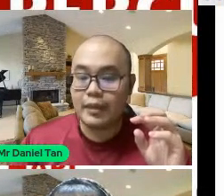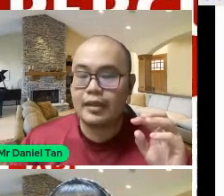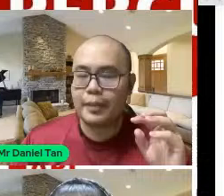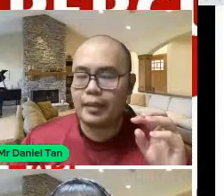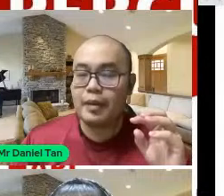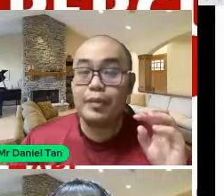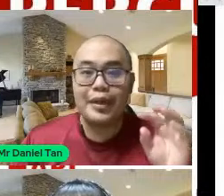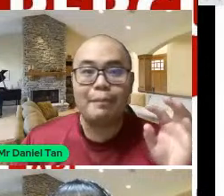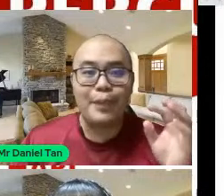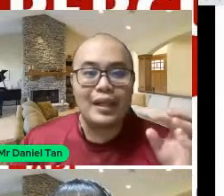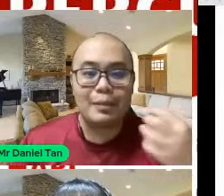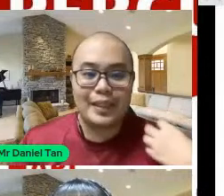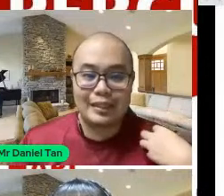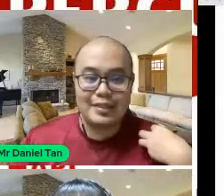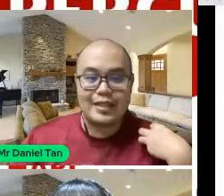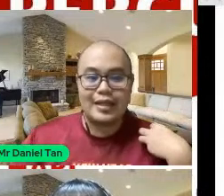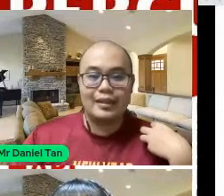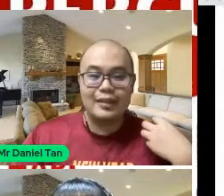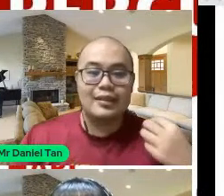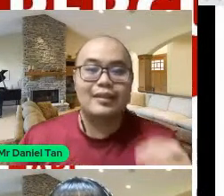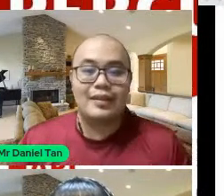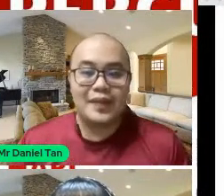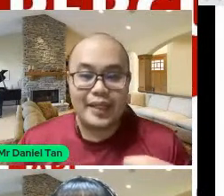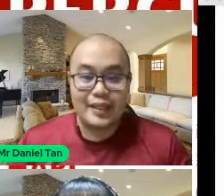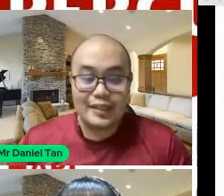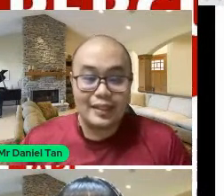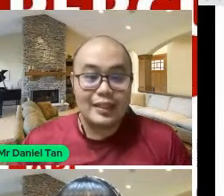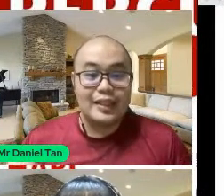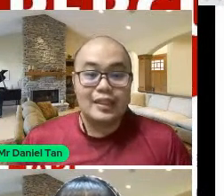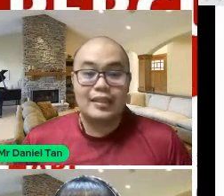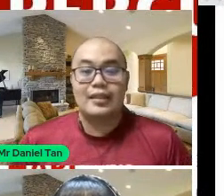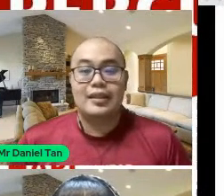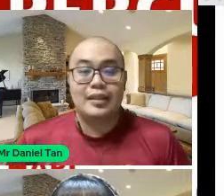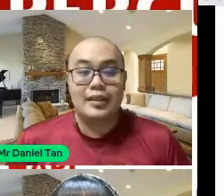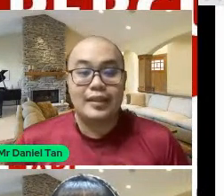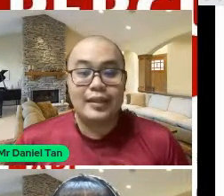amat apa memberi impak kepada Dewi saya ok